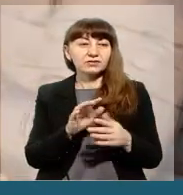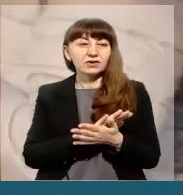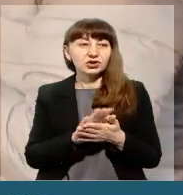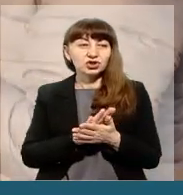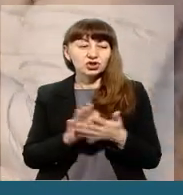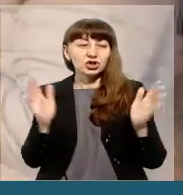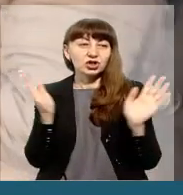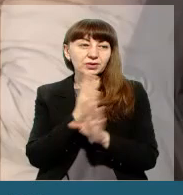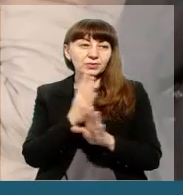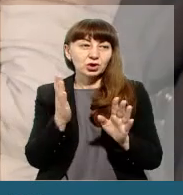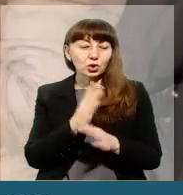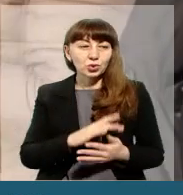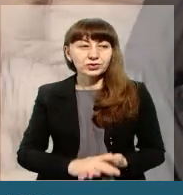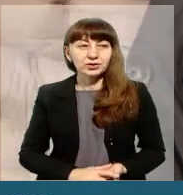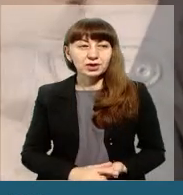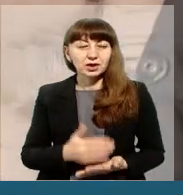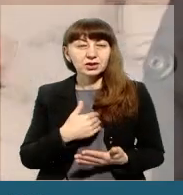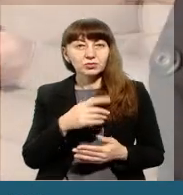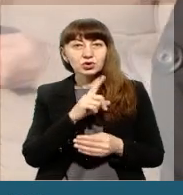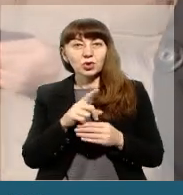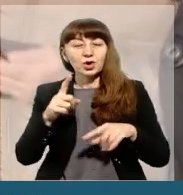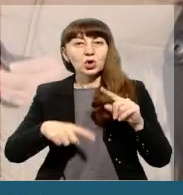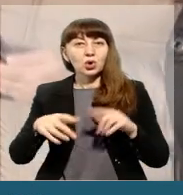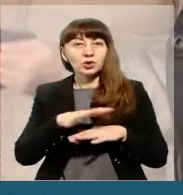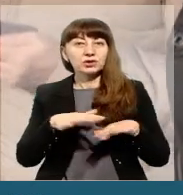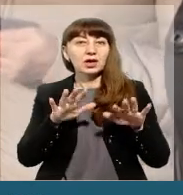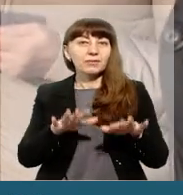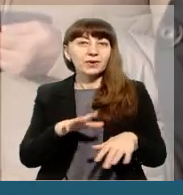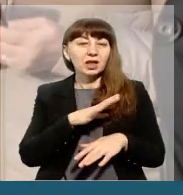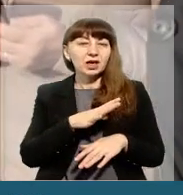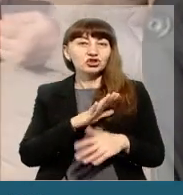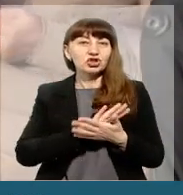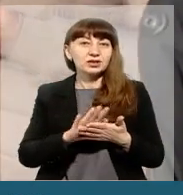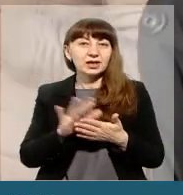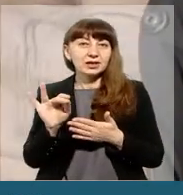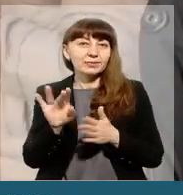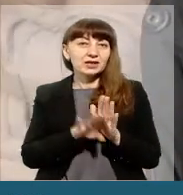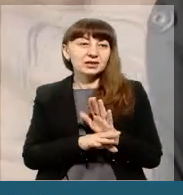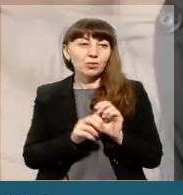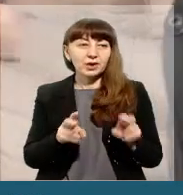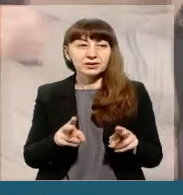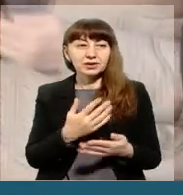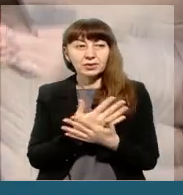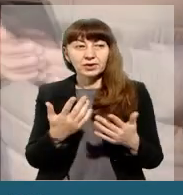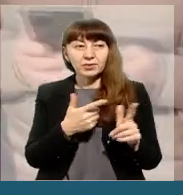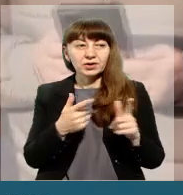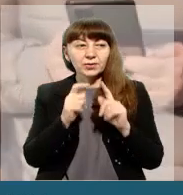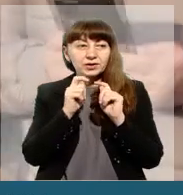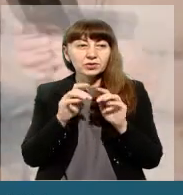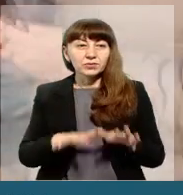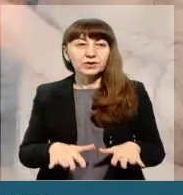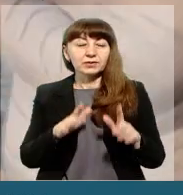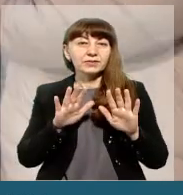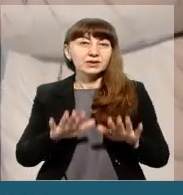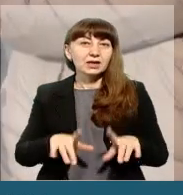келеді. Отанымыздың таза әрі қауіпсіз болуын қалаймыз. Ал осы акция қызықты өту үшін жүлделі орындар дайындап қойған